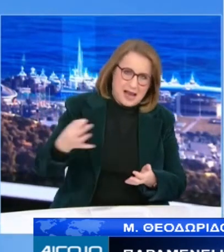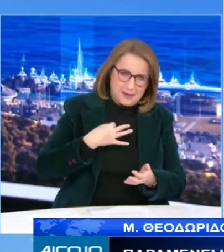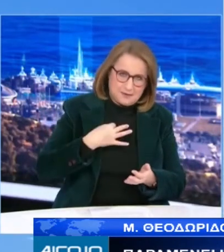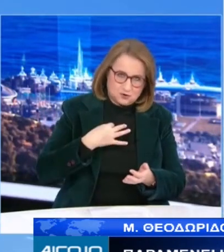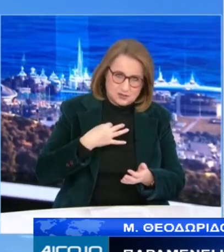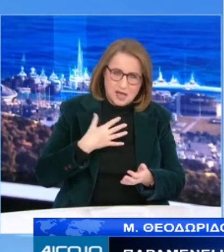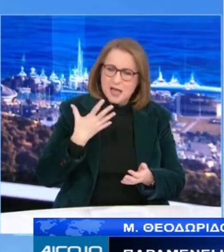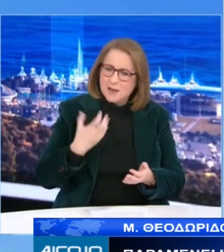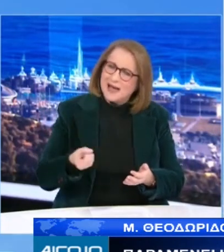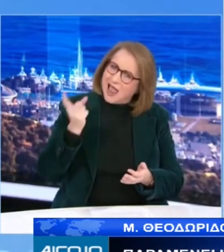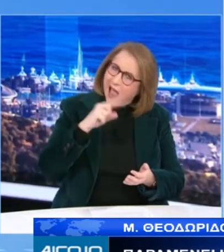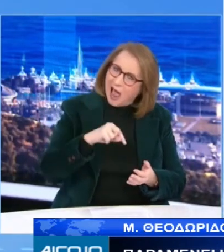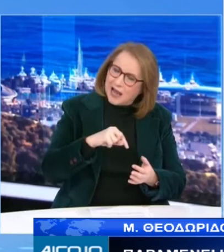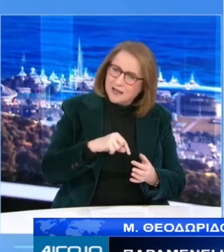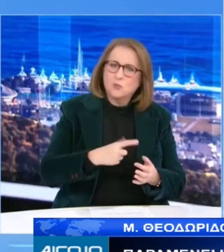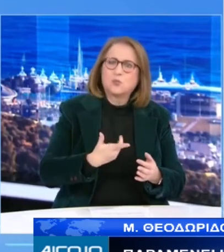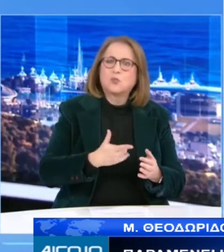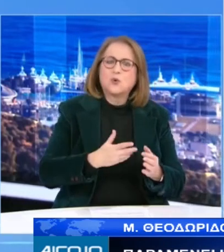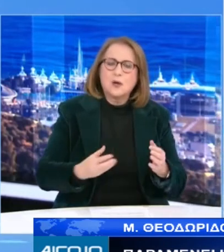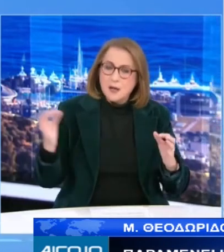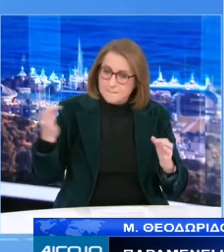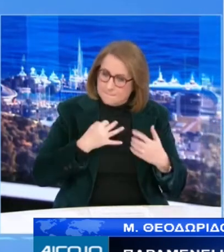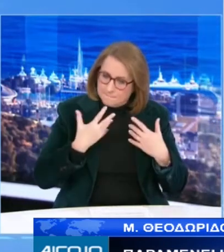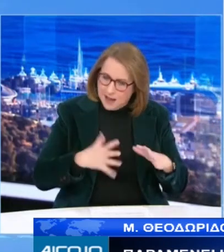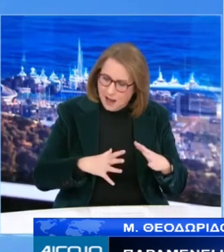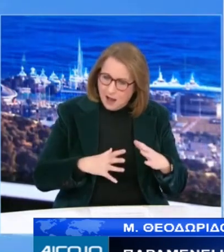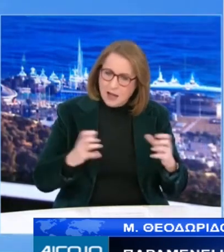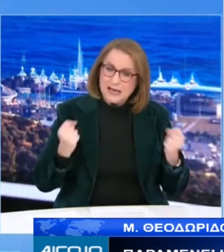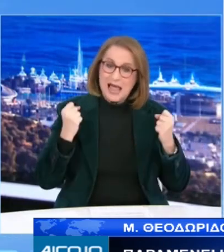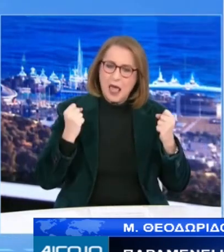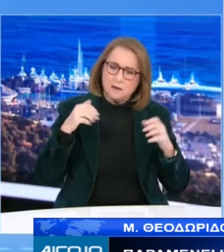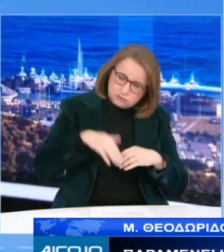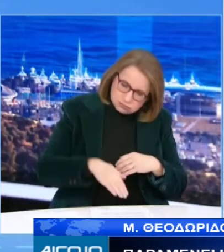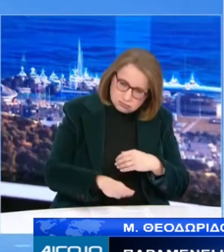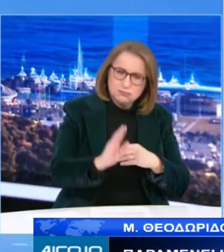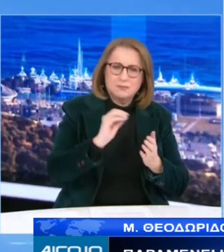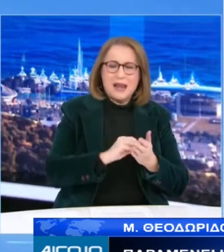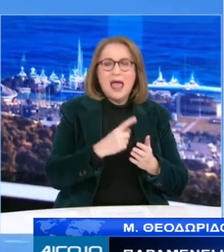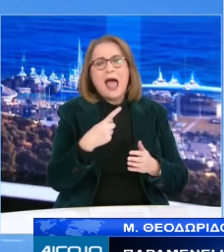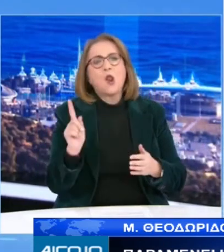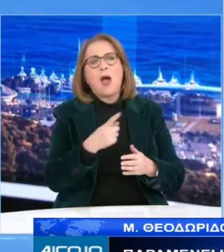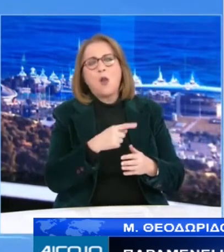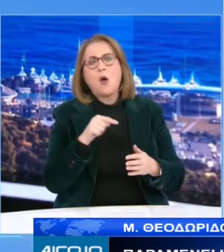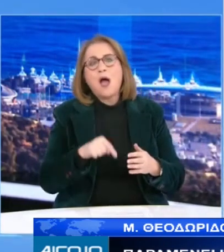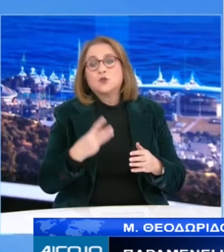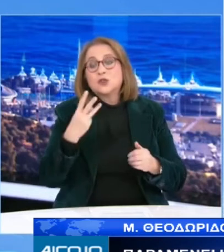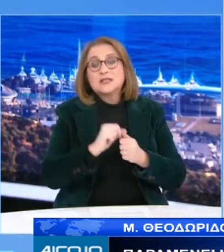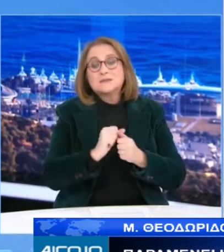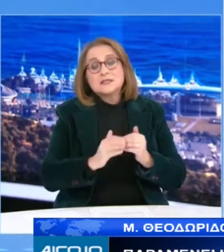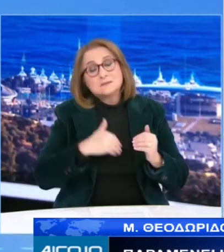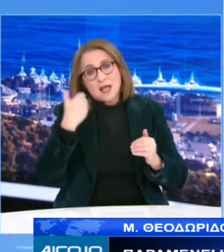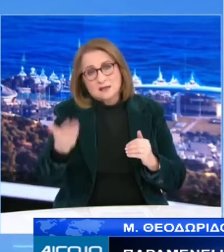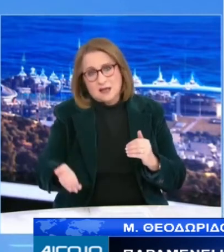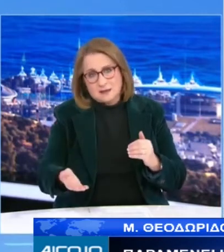Βάση Δεδομένων του Κατάρ και συνοπτικά βρέθηκε ότι η φυσική νόσηση από τα